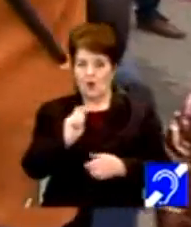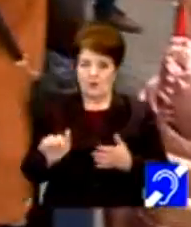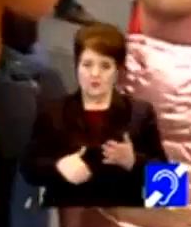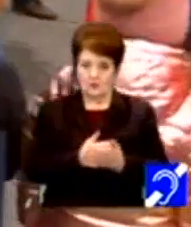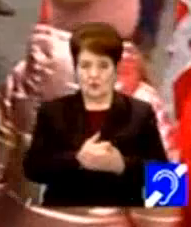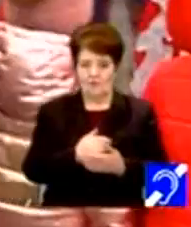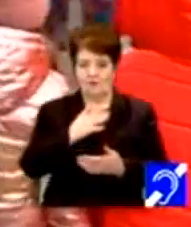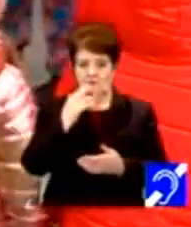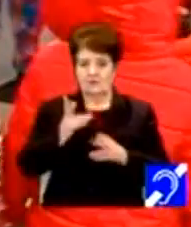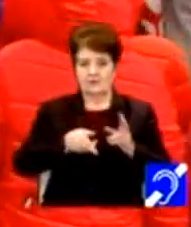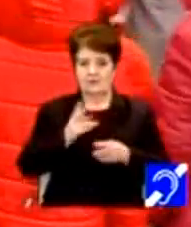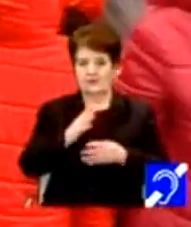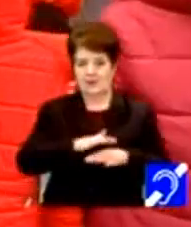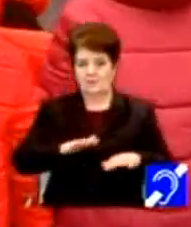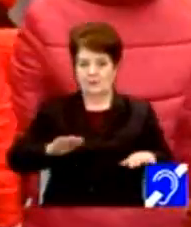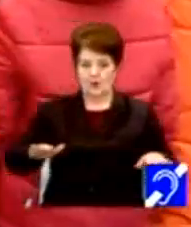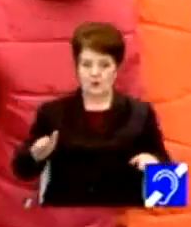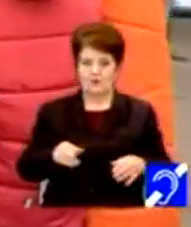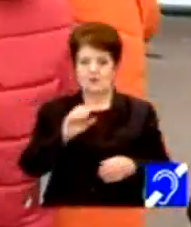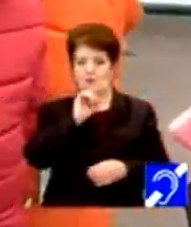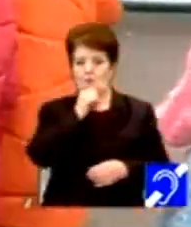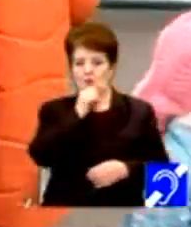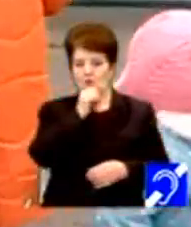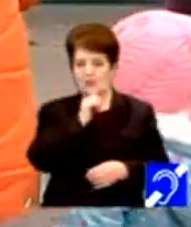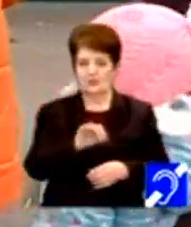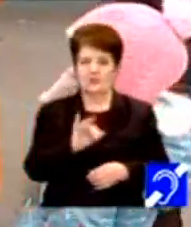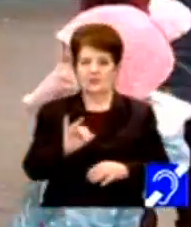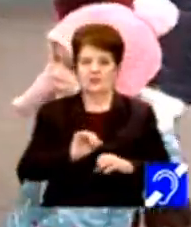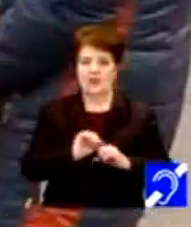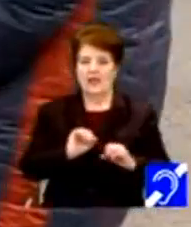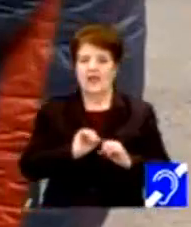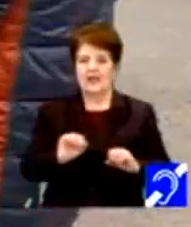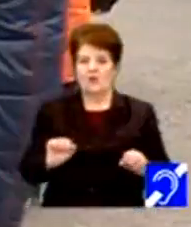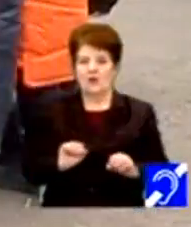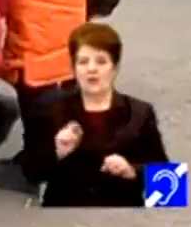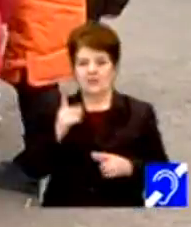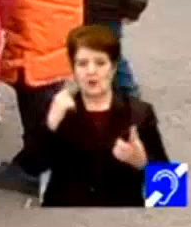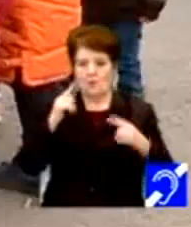zarva făcută de micuții veniți la spectacolul cu Moș Crăciun și eroii din povești.